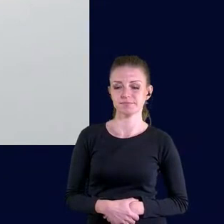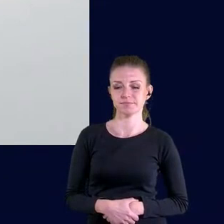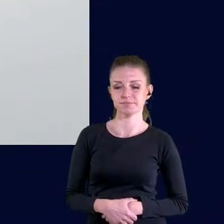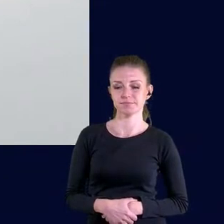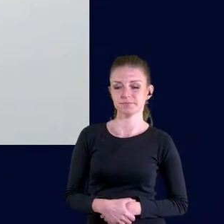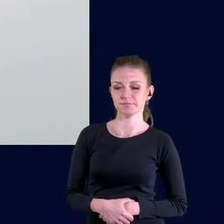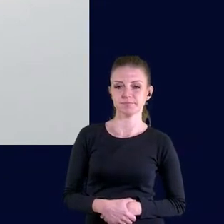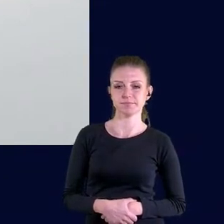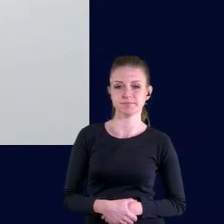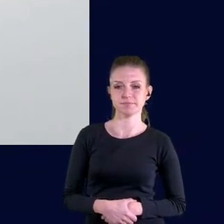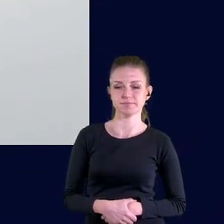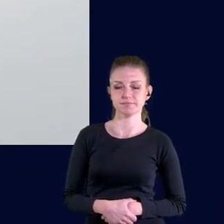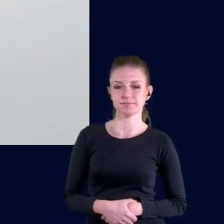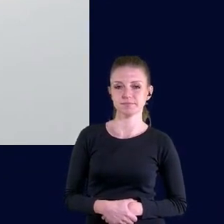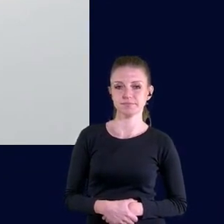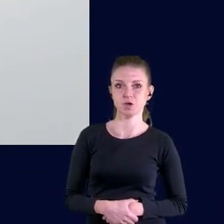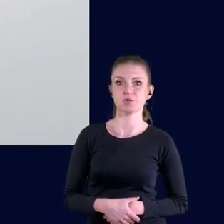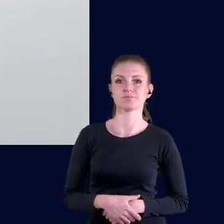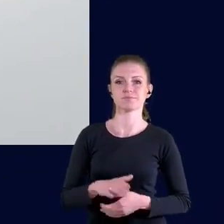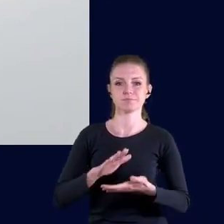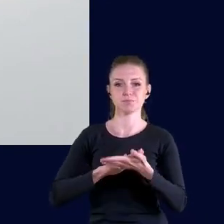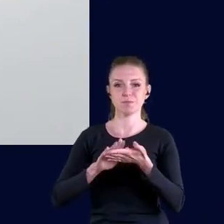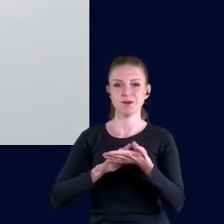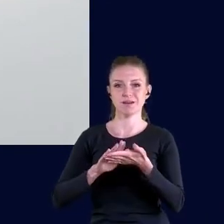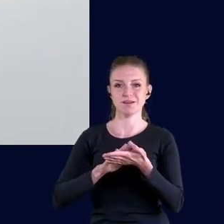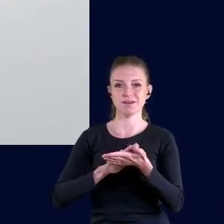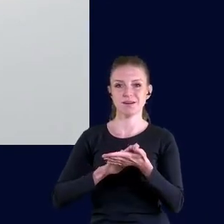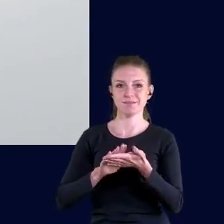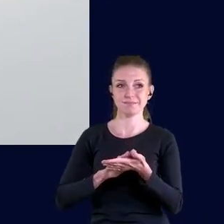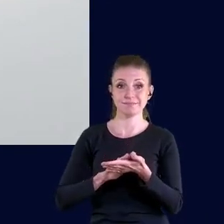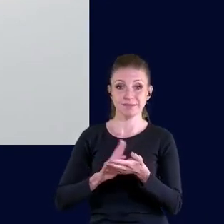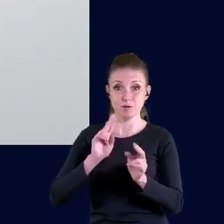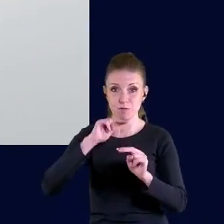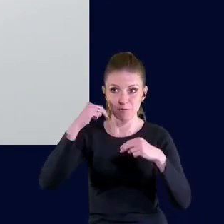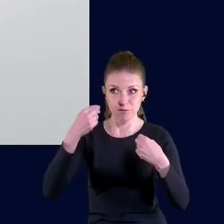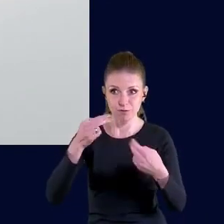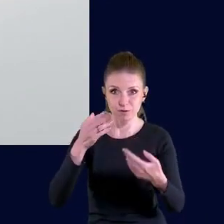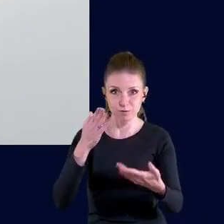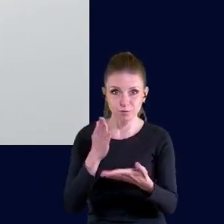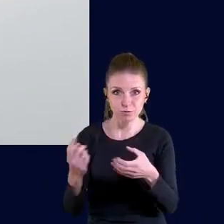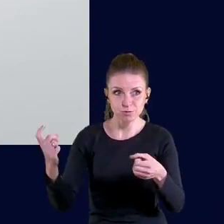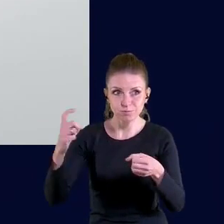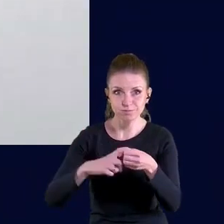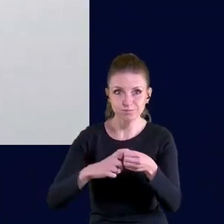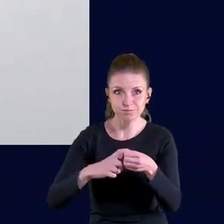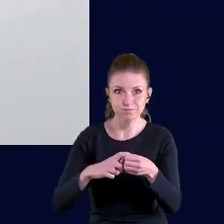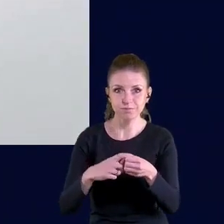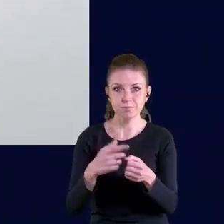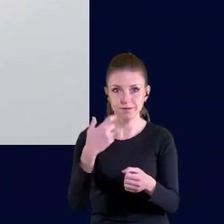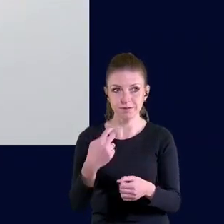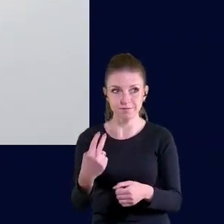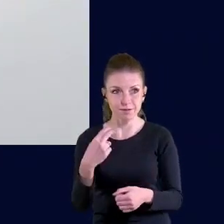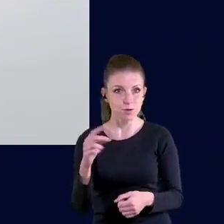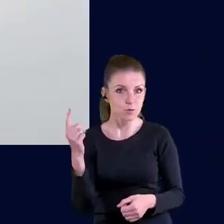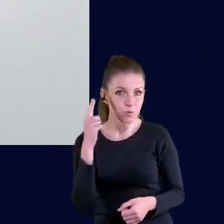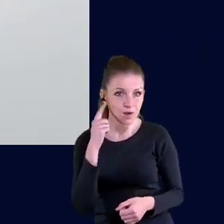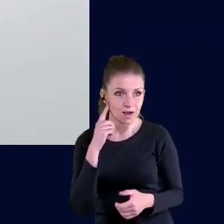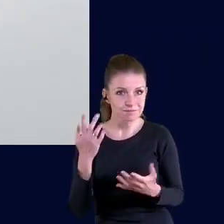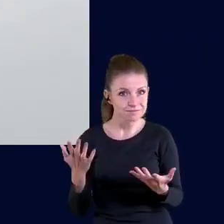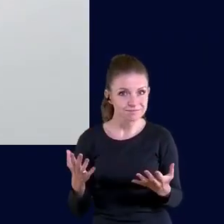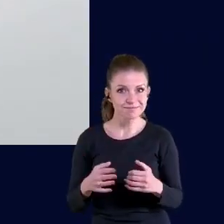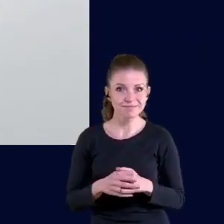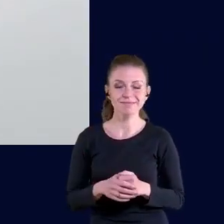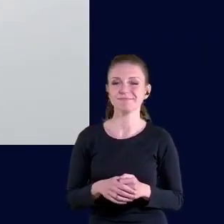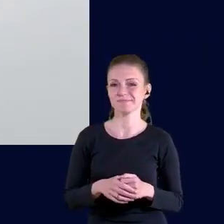to przepraszam bardzo Mam nadzieję że z powrotem jest widoczna przynajmniej